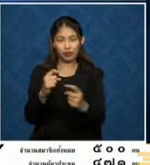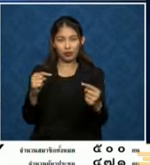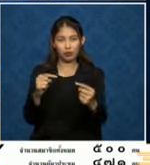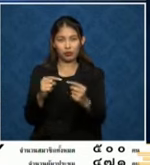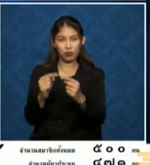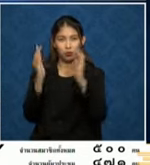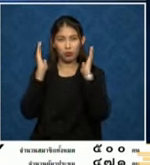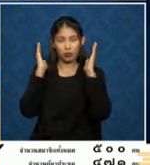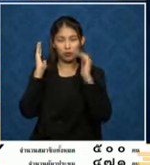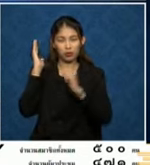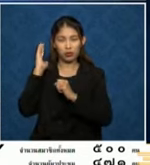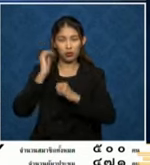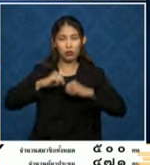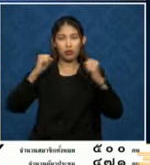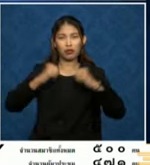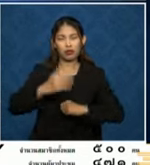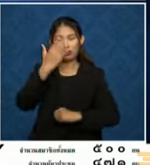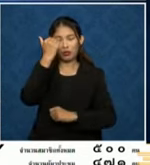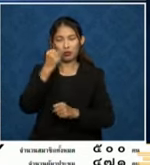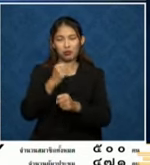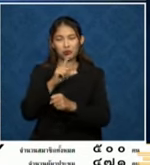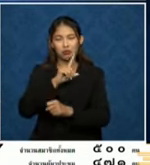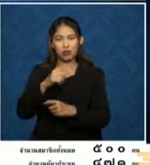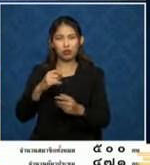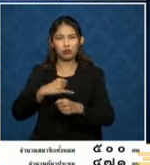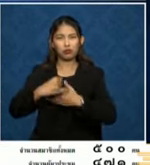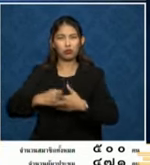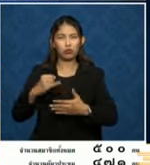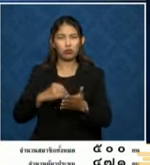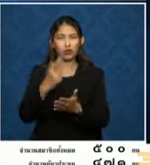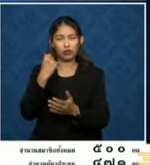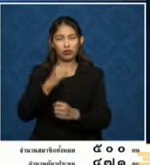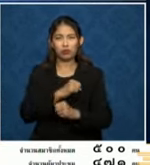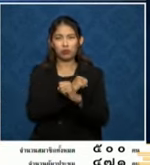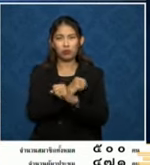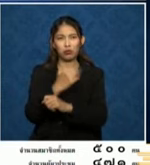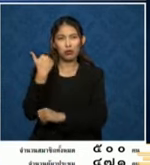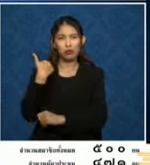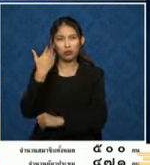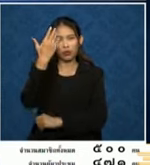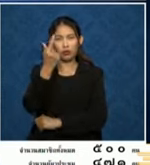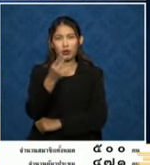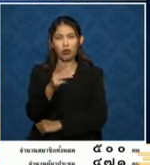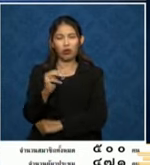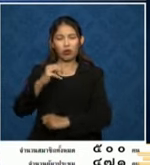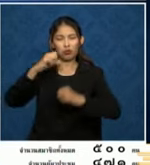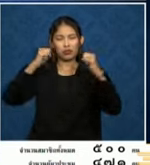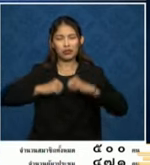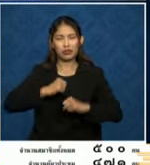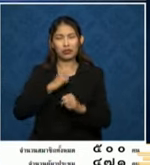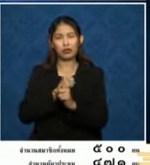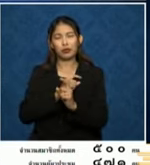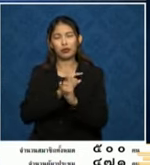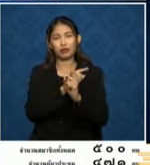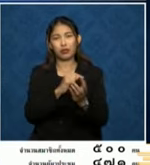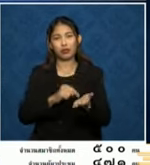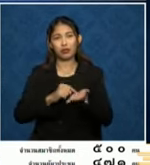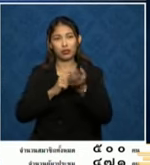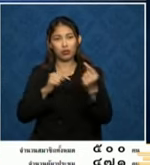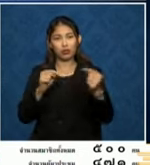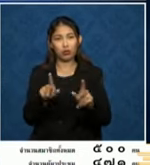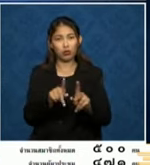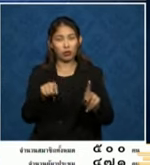พากษ์วิจารณ์ว่าเป็นคำถามแบบมัดมือชกแล้วก็ถูกคัดค้านจนมาถึงวันนี้ครม.นั้นก็ยังไม่กล้าที่จะตัดสินใจเดินตามข้อเสนอของ